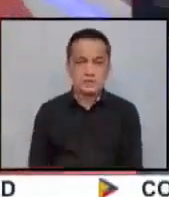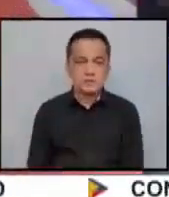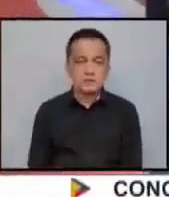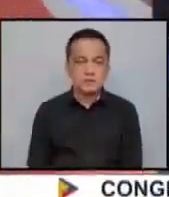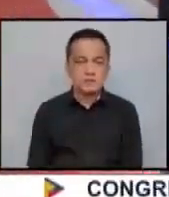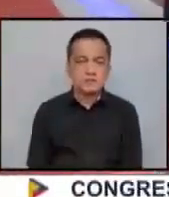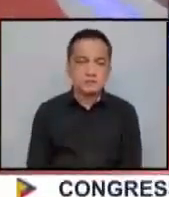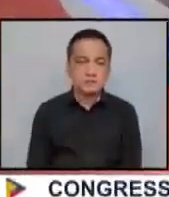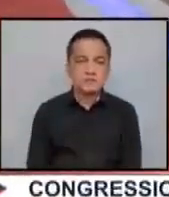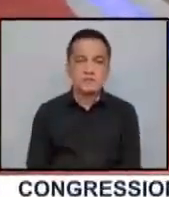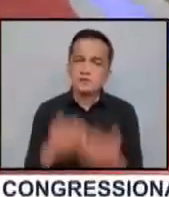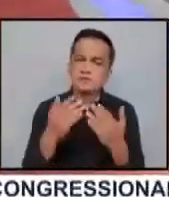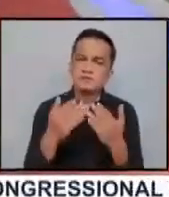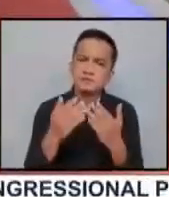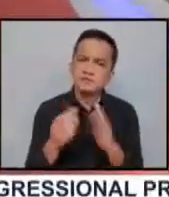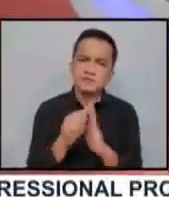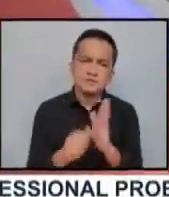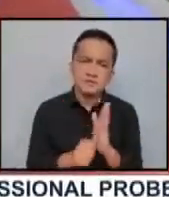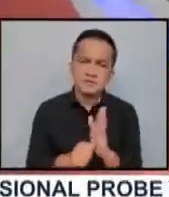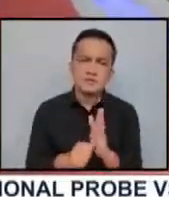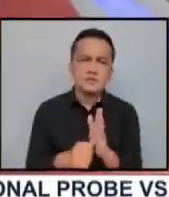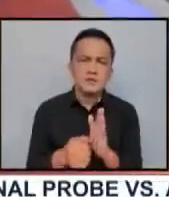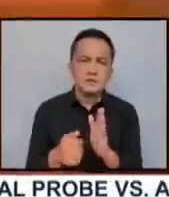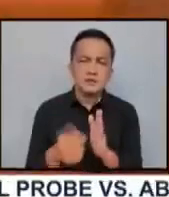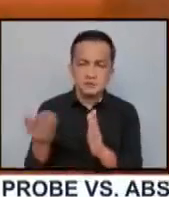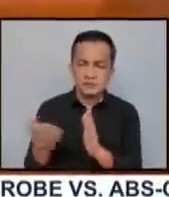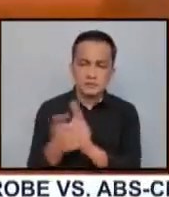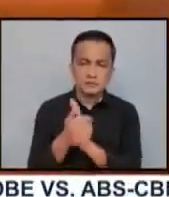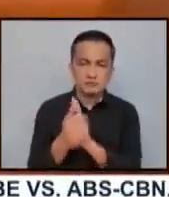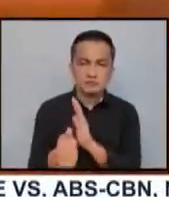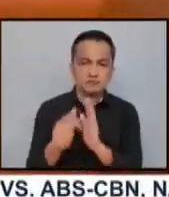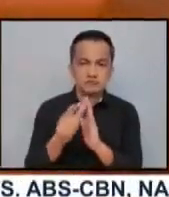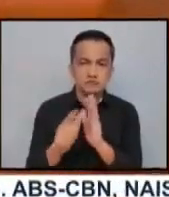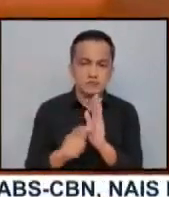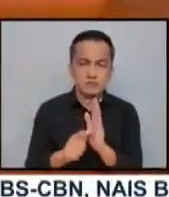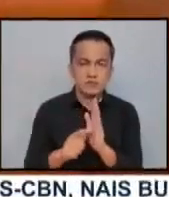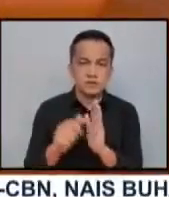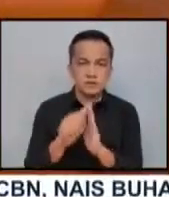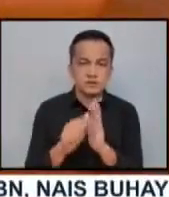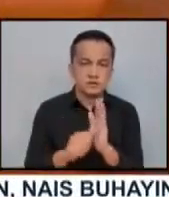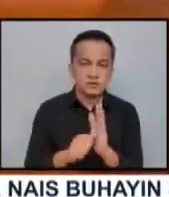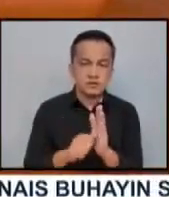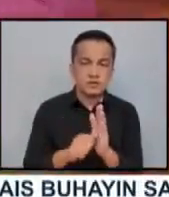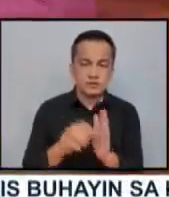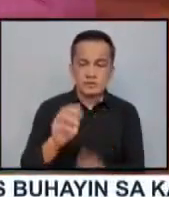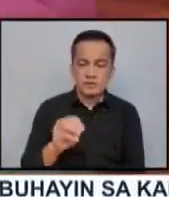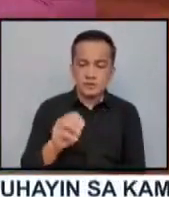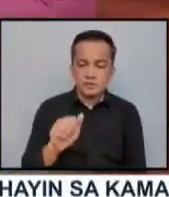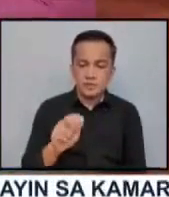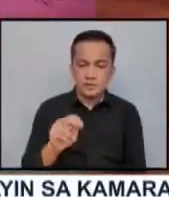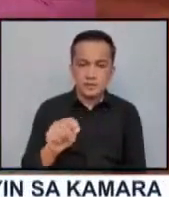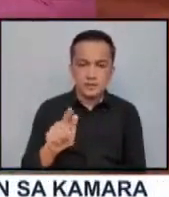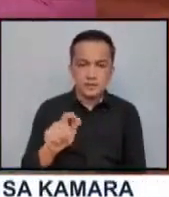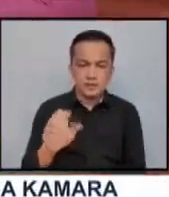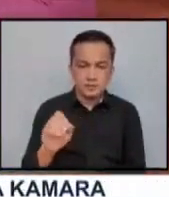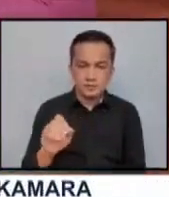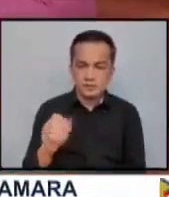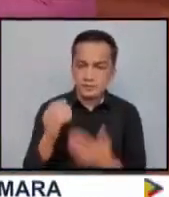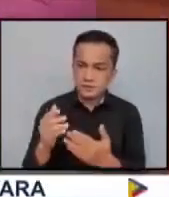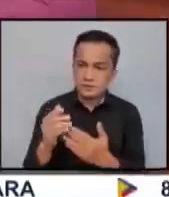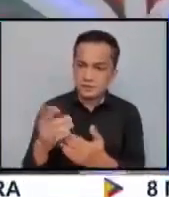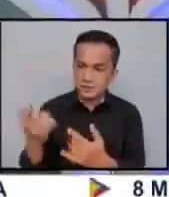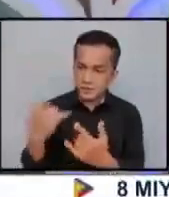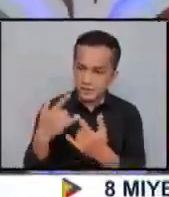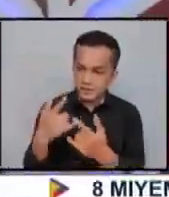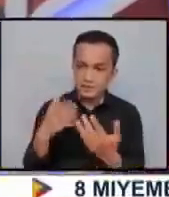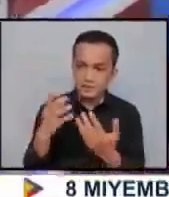ating nakasama ang ating legal expert na si Attorney Maris Manalo. At bilang pasasalamat sa iyong pagmamahal sa aming programa, Attorney,